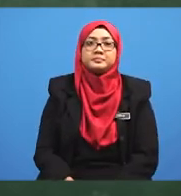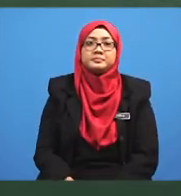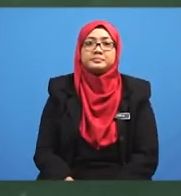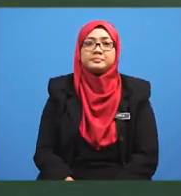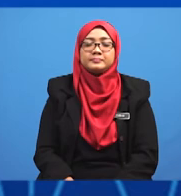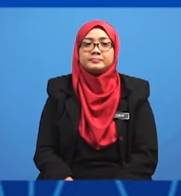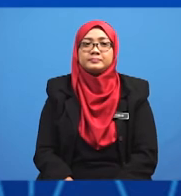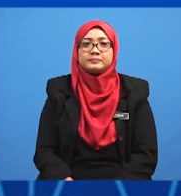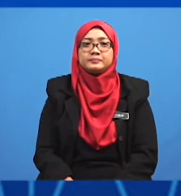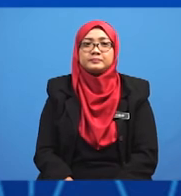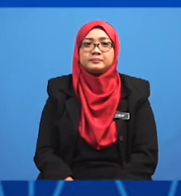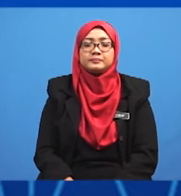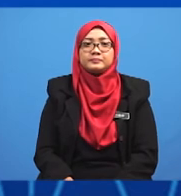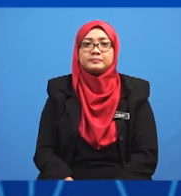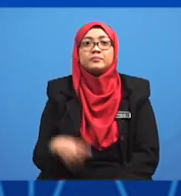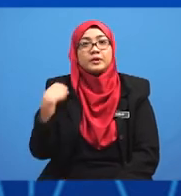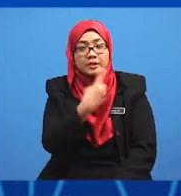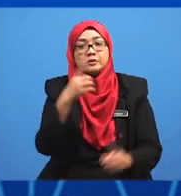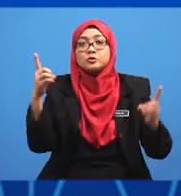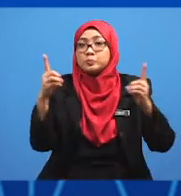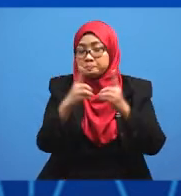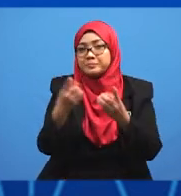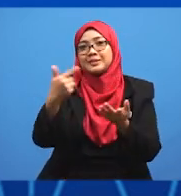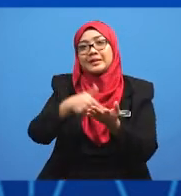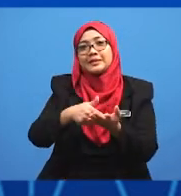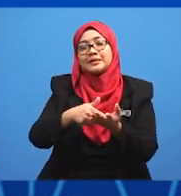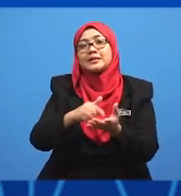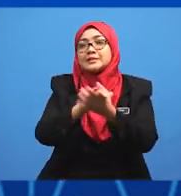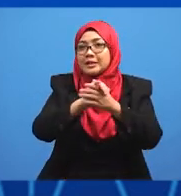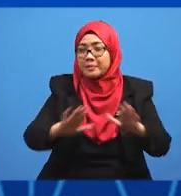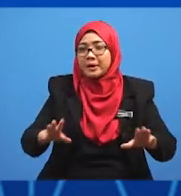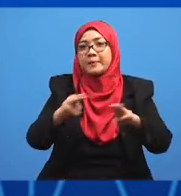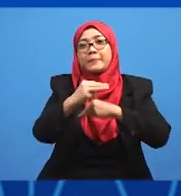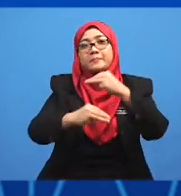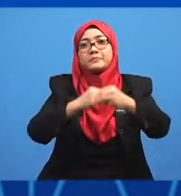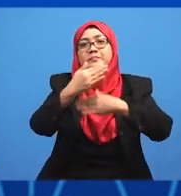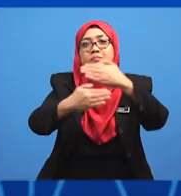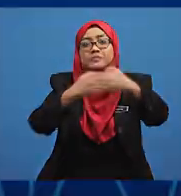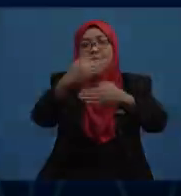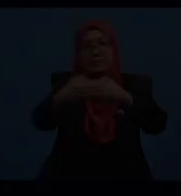Sehingga kita berjumpa lagi, selamat maju jaya.